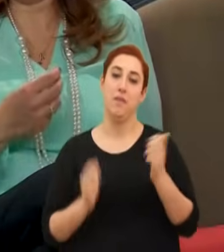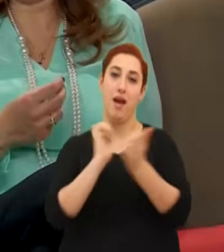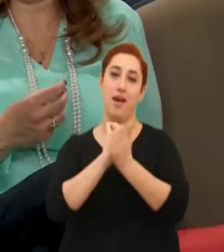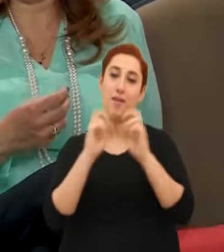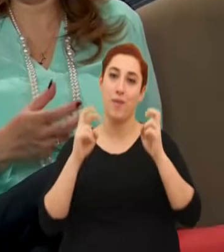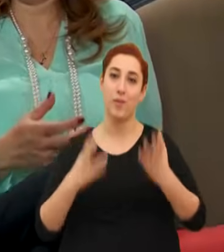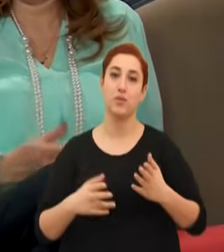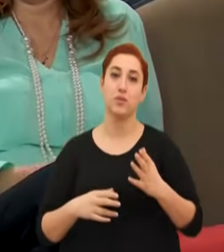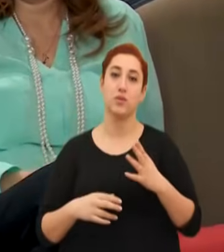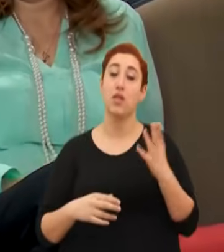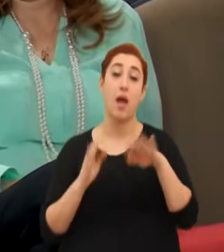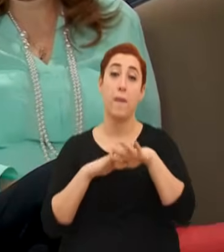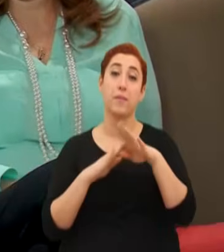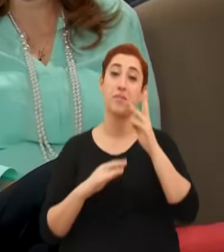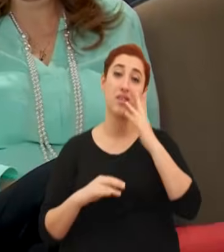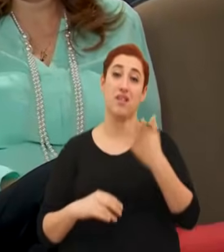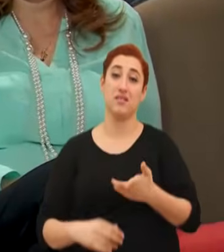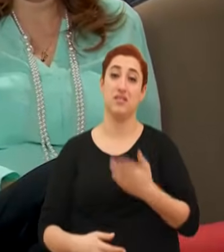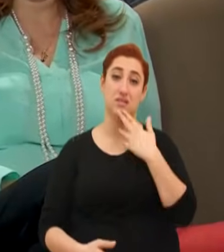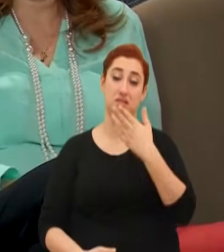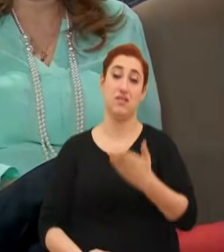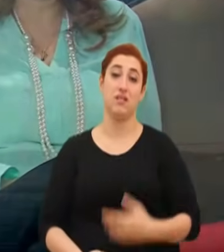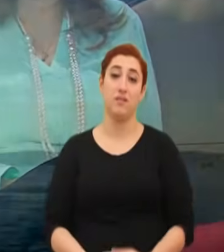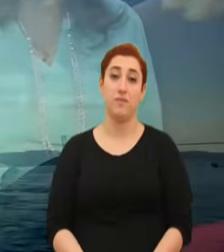aile meselesi. Ne kızı ya, yazık burada. Rica.